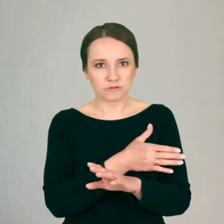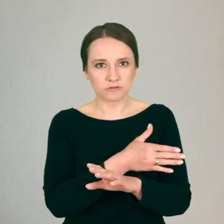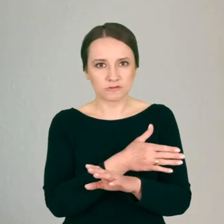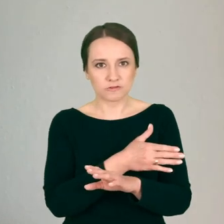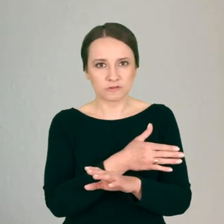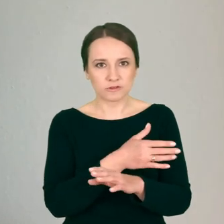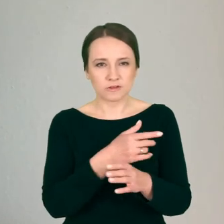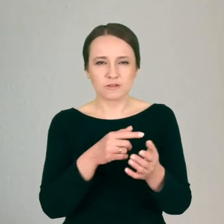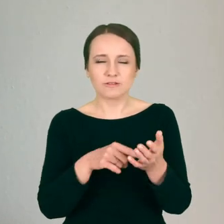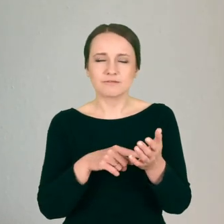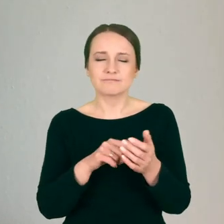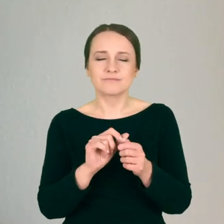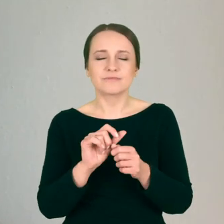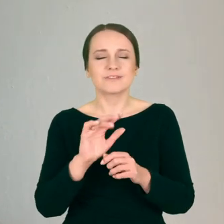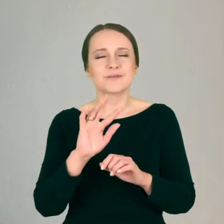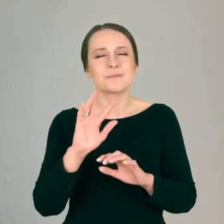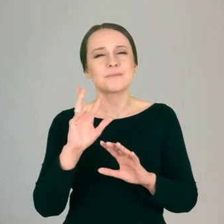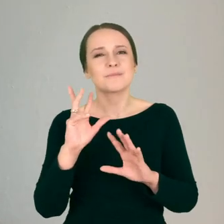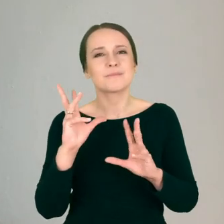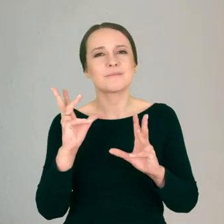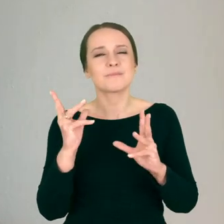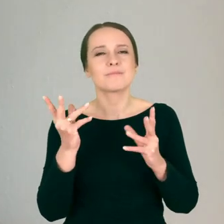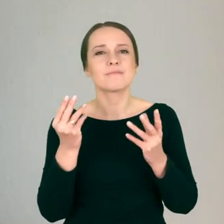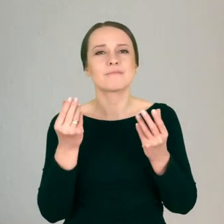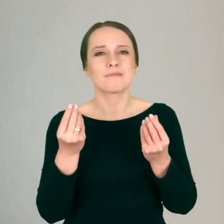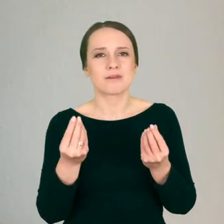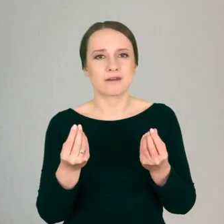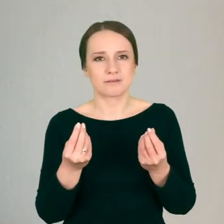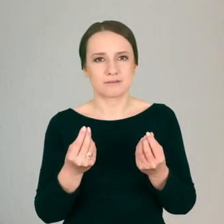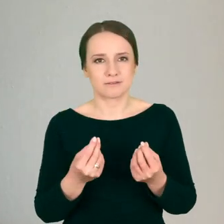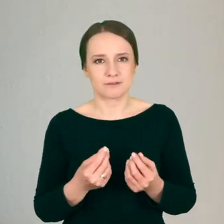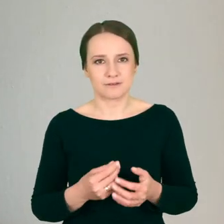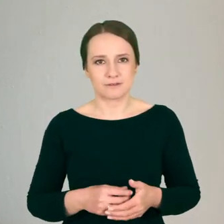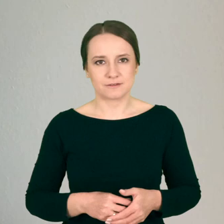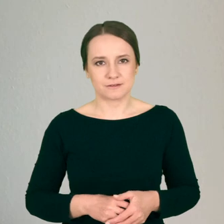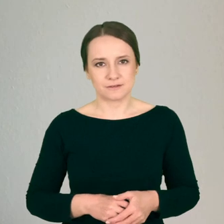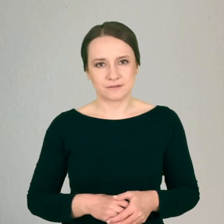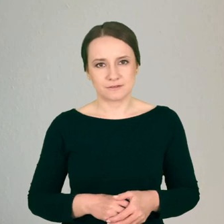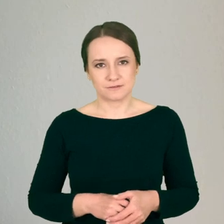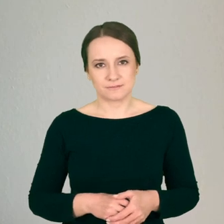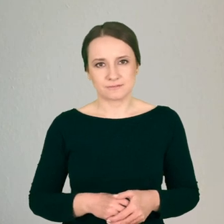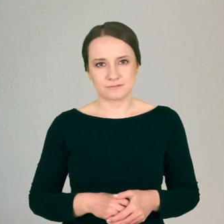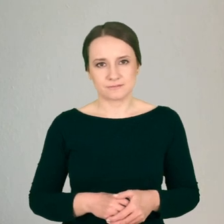Miniesz, a więc to jest piękne.